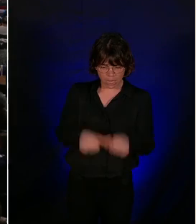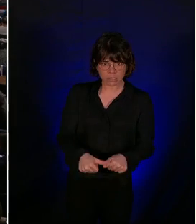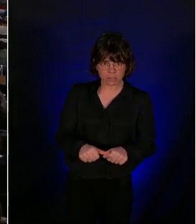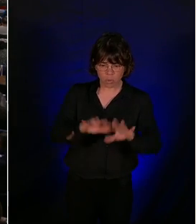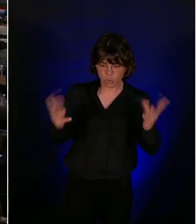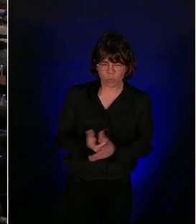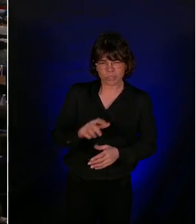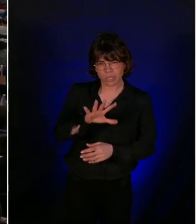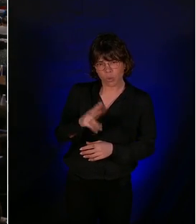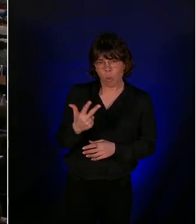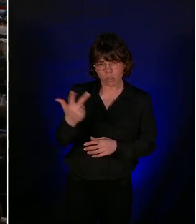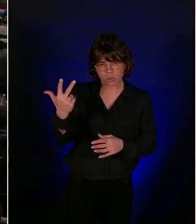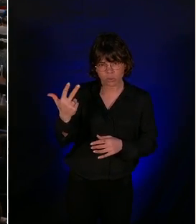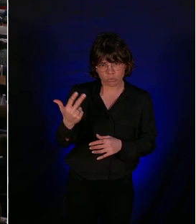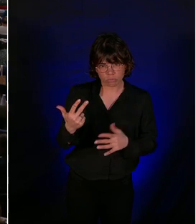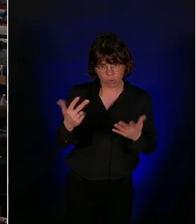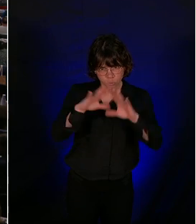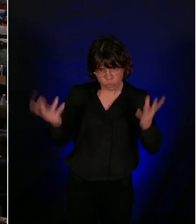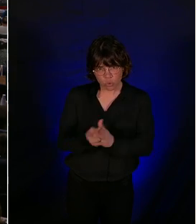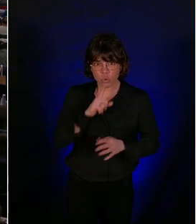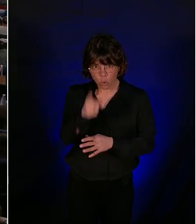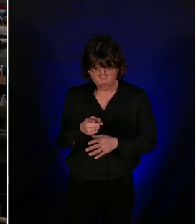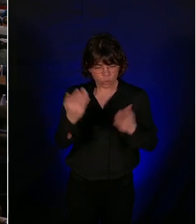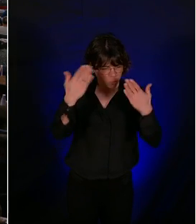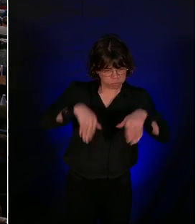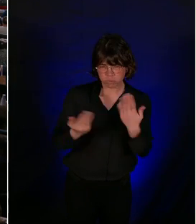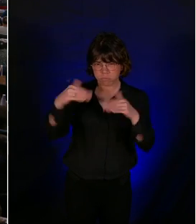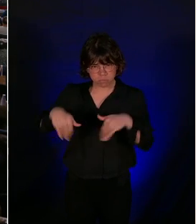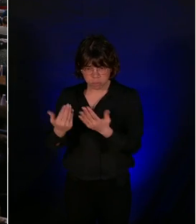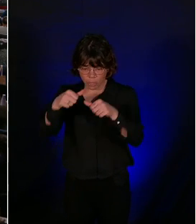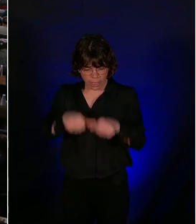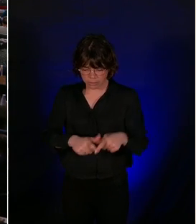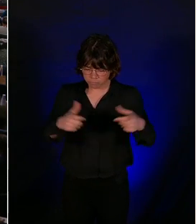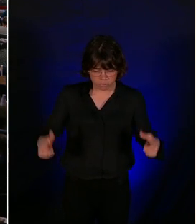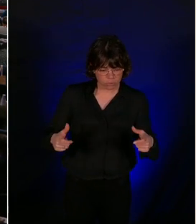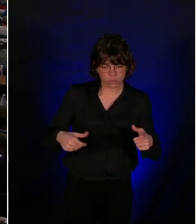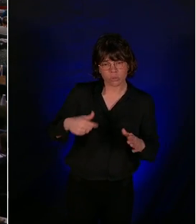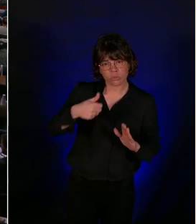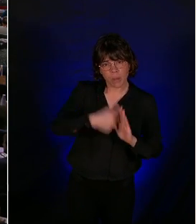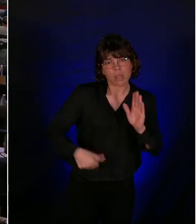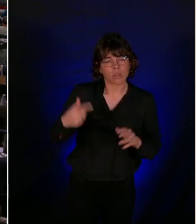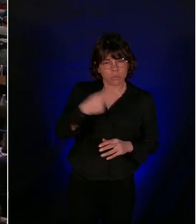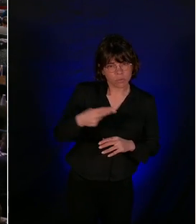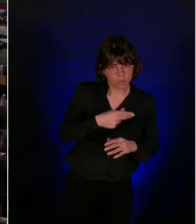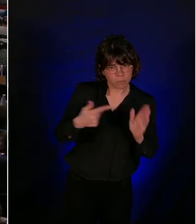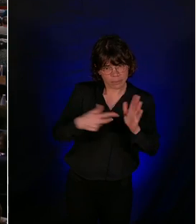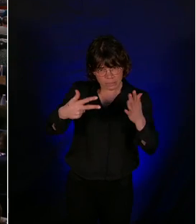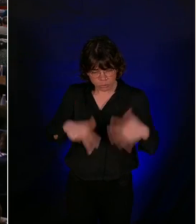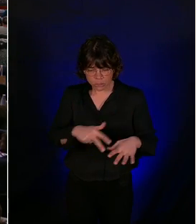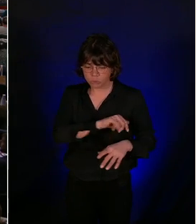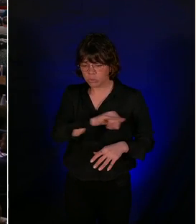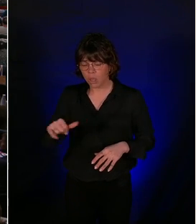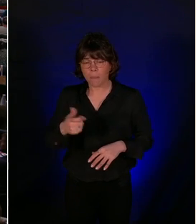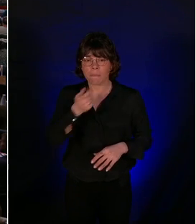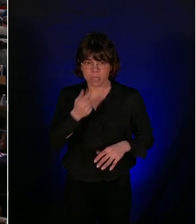53 jours jour et nuit et on était déjà resté en l'usine donc si vous comptez novembre 2018 et on a fini par en sortir